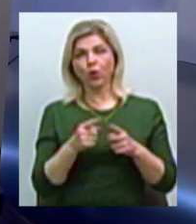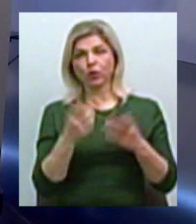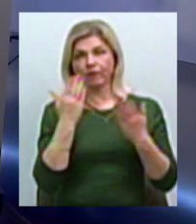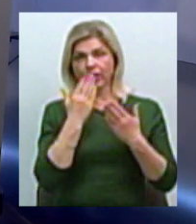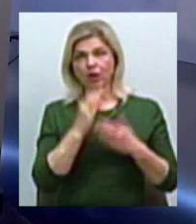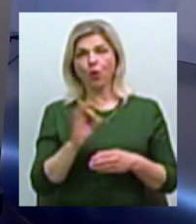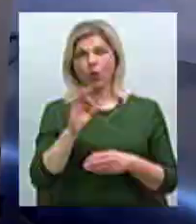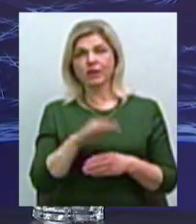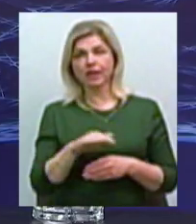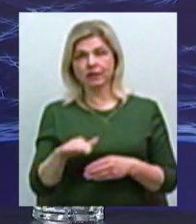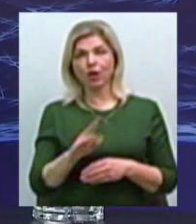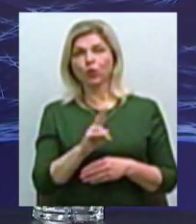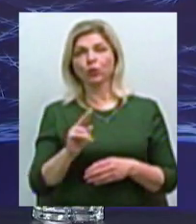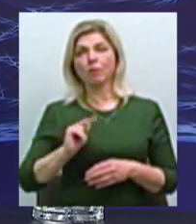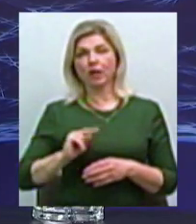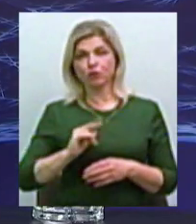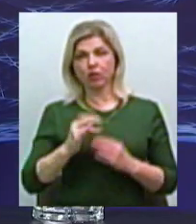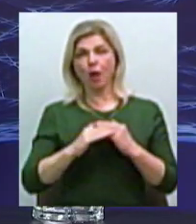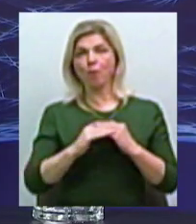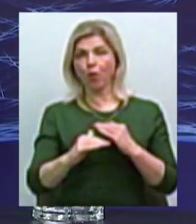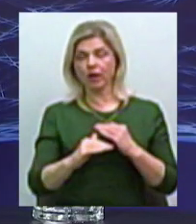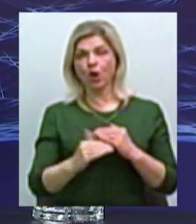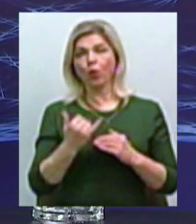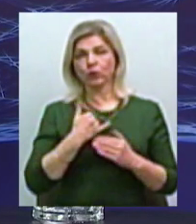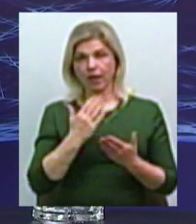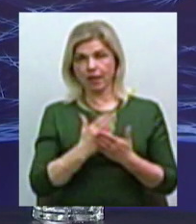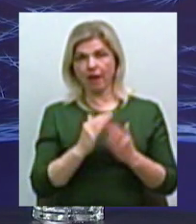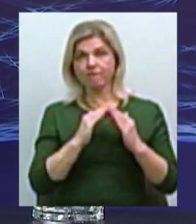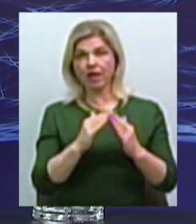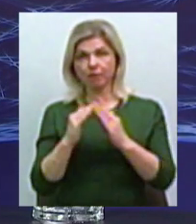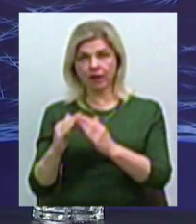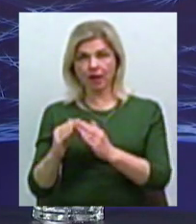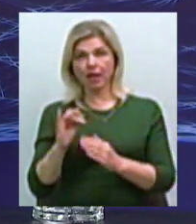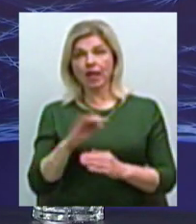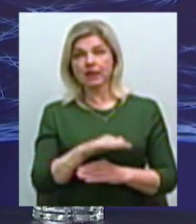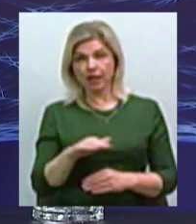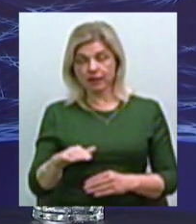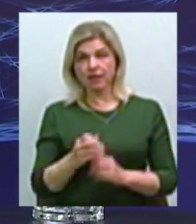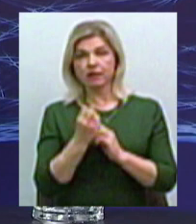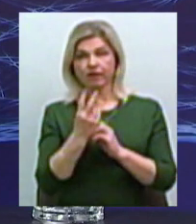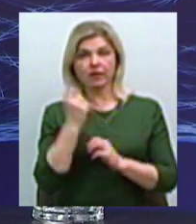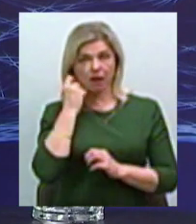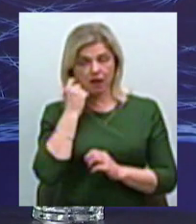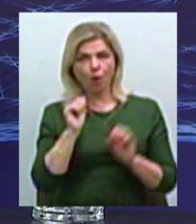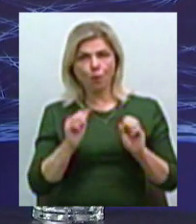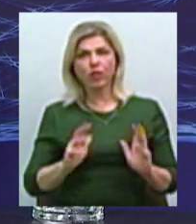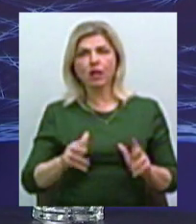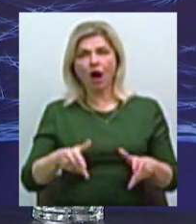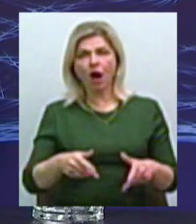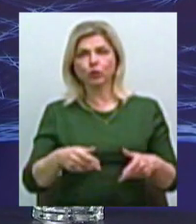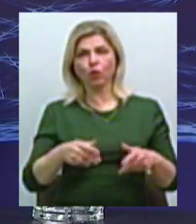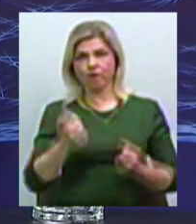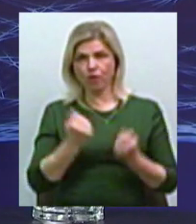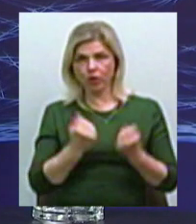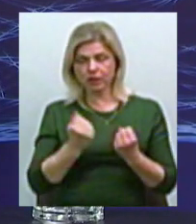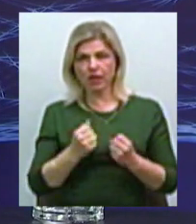дітей, які вже працюють на полі. Бо у нас є фермери, і діти вже 12 років, вони вже можуть трактора водити, вони вже сіють, і вони